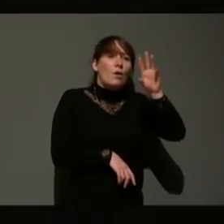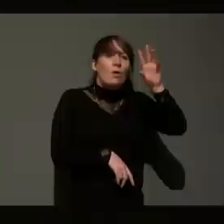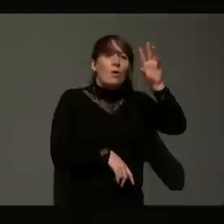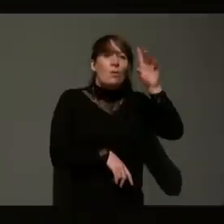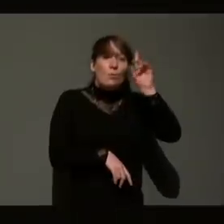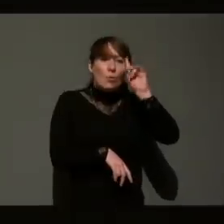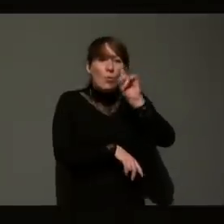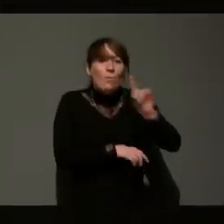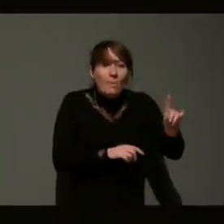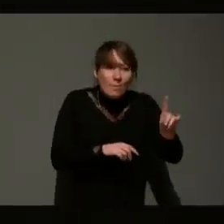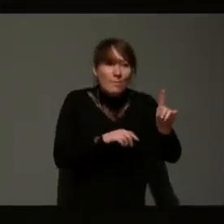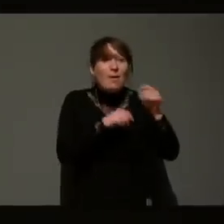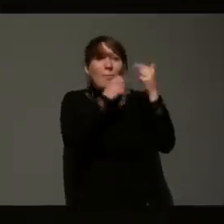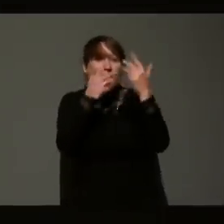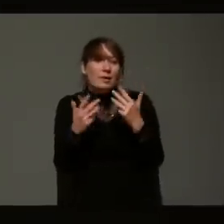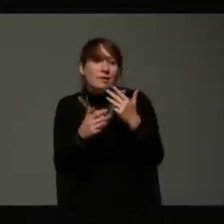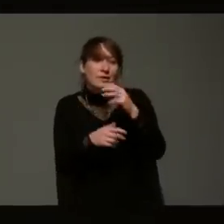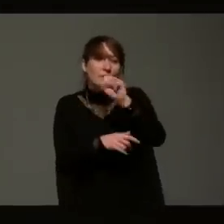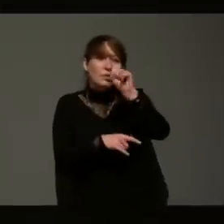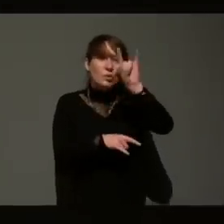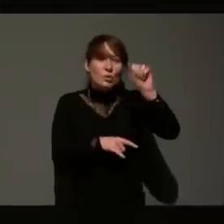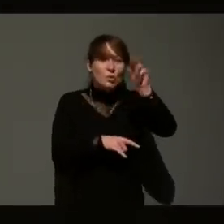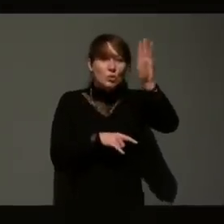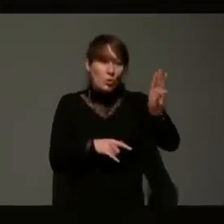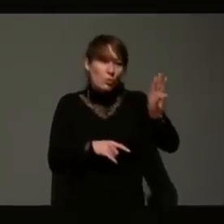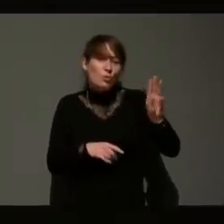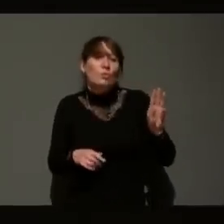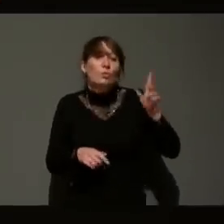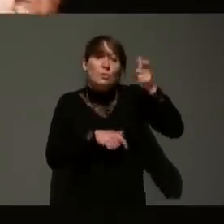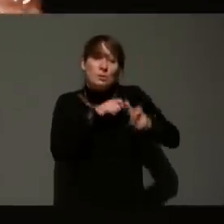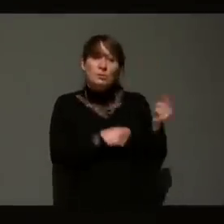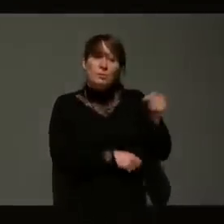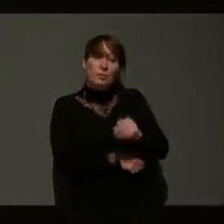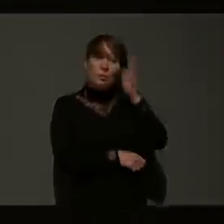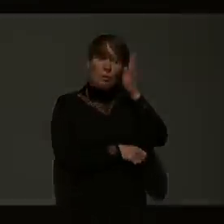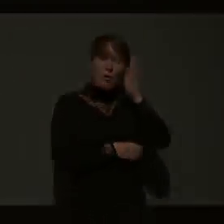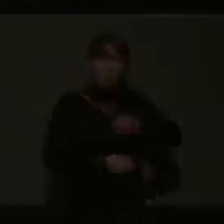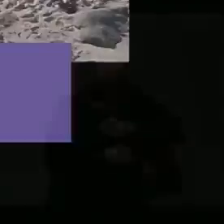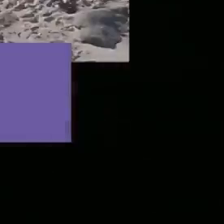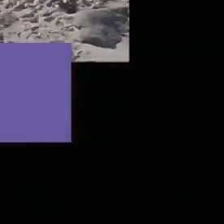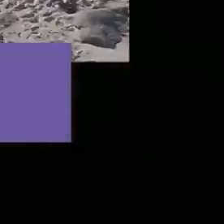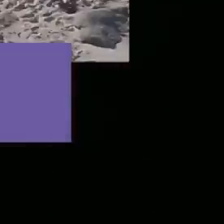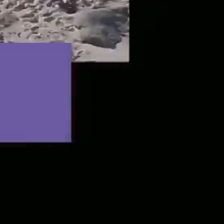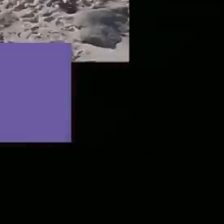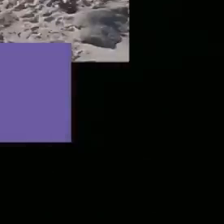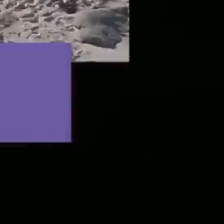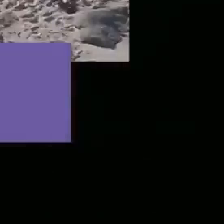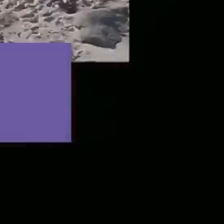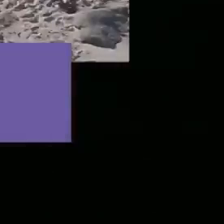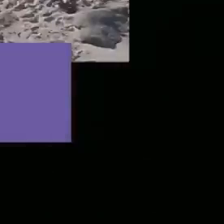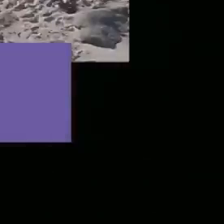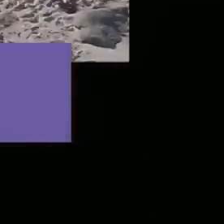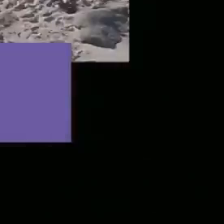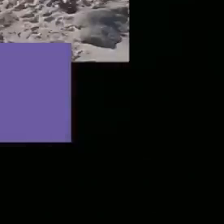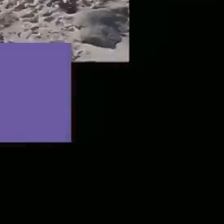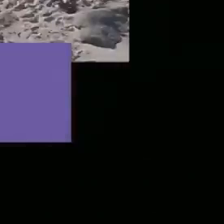maths. Et c'est un monsieur qui va venir faire cette conférence, qui s'appelle François Sauvageau, qui est bien sûr mathématicien, professeur en classe préparatoire au